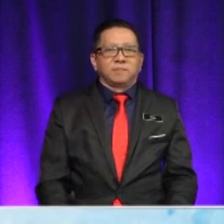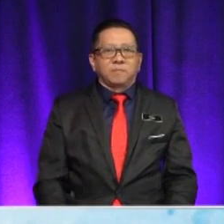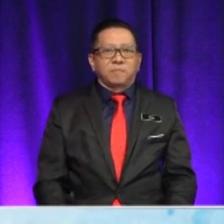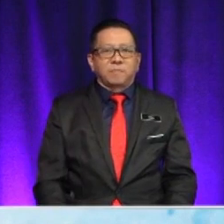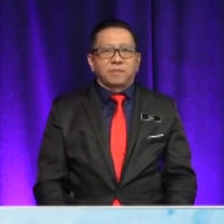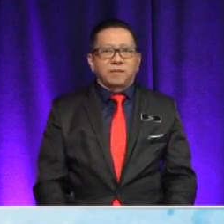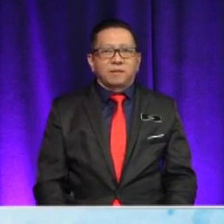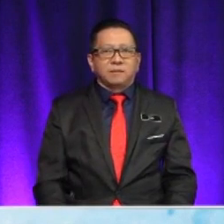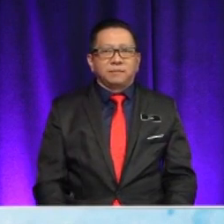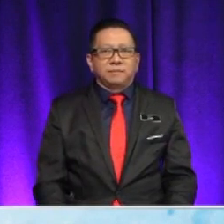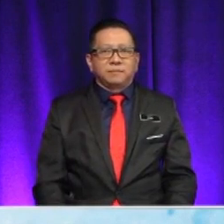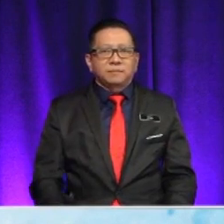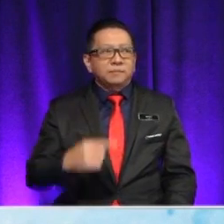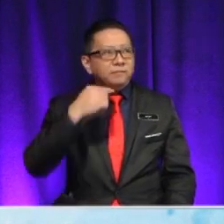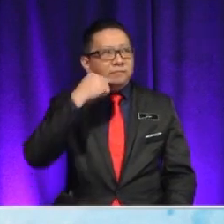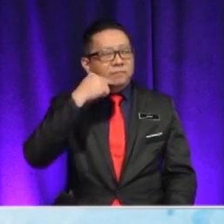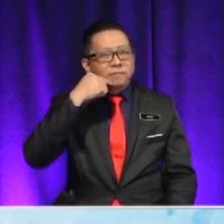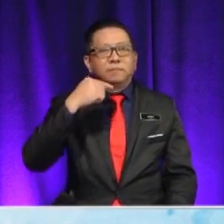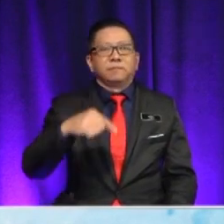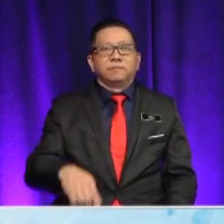Akila. Kasih. Sorry. Kasih.